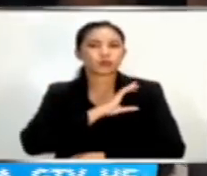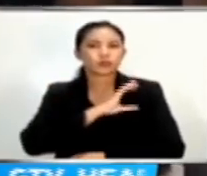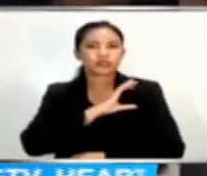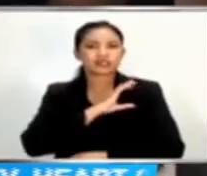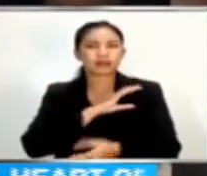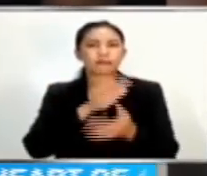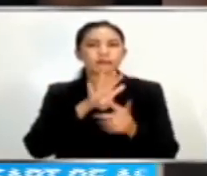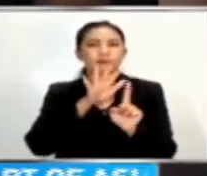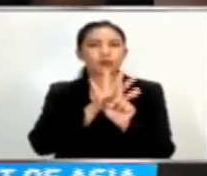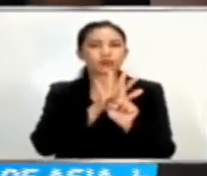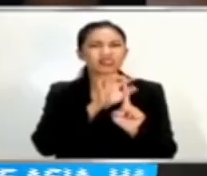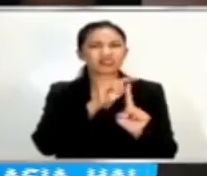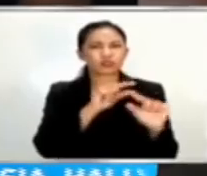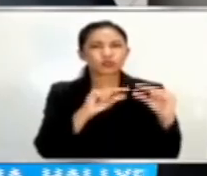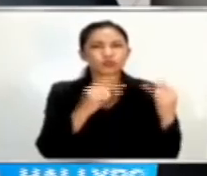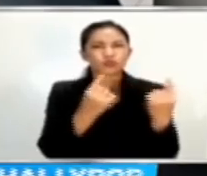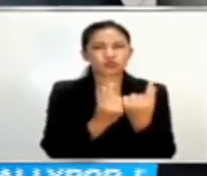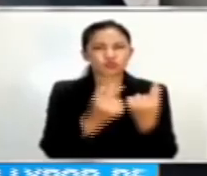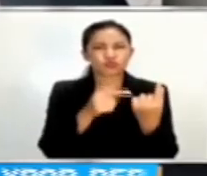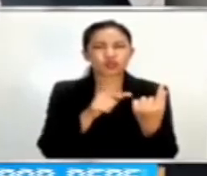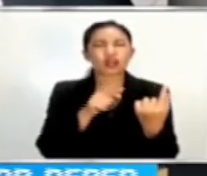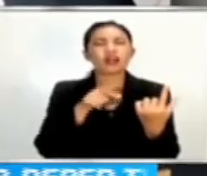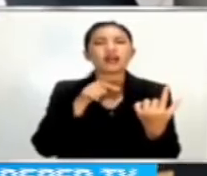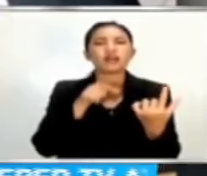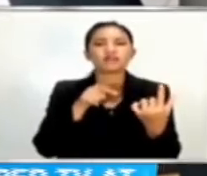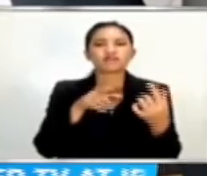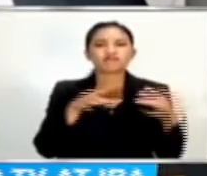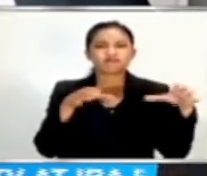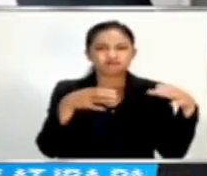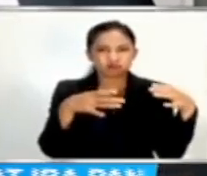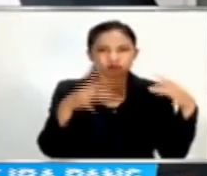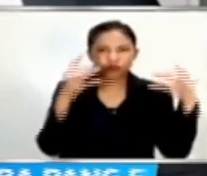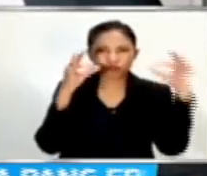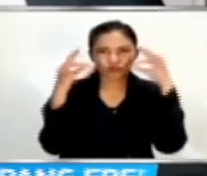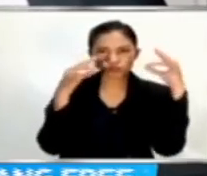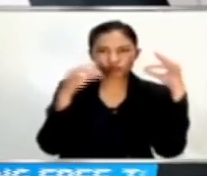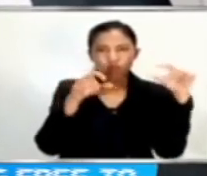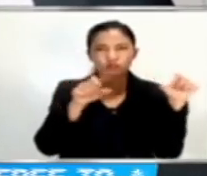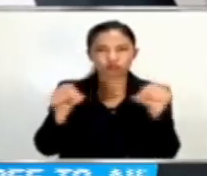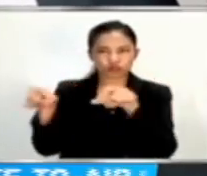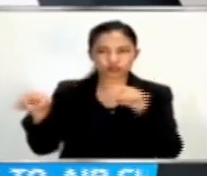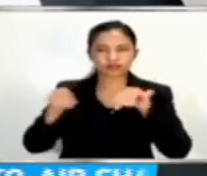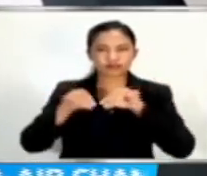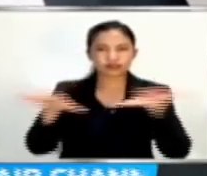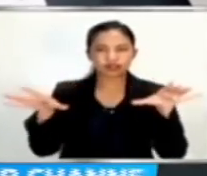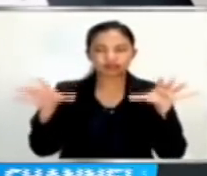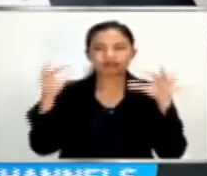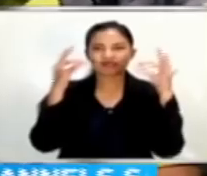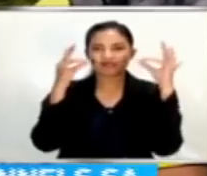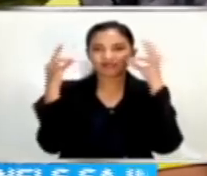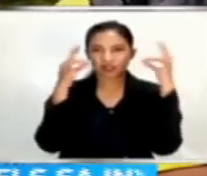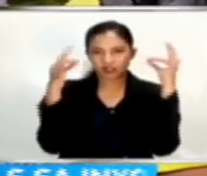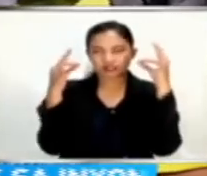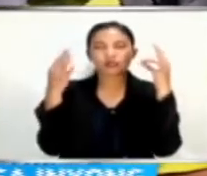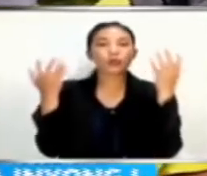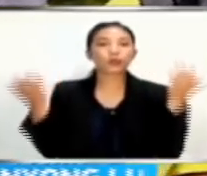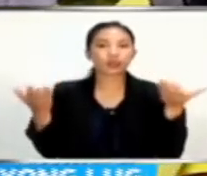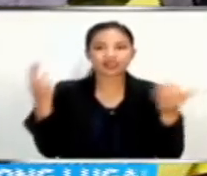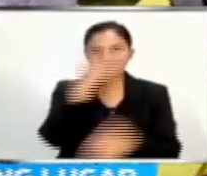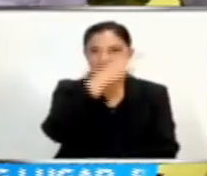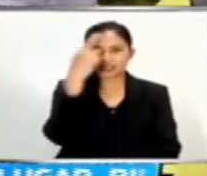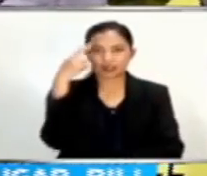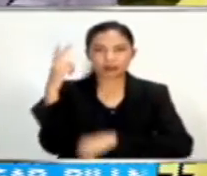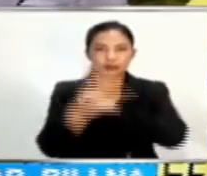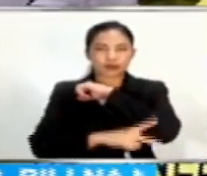group na distributor ng ilegal na droga sa Metro Manila at Rizal Province. Nakuha rin sa mga suspect ang boodle money,